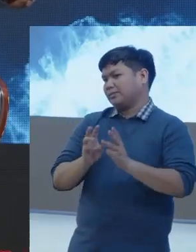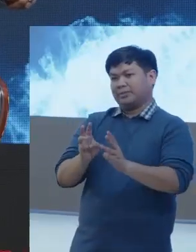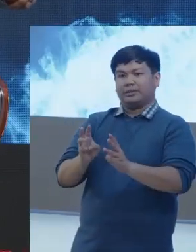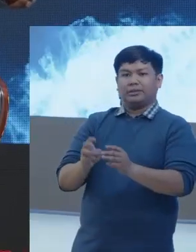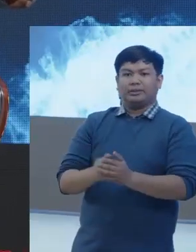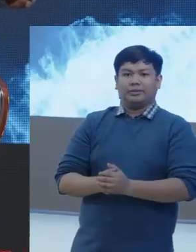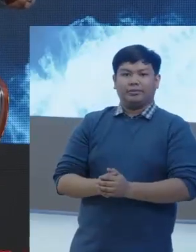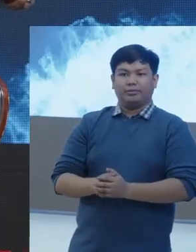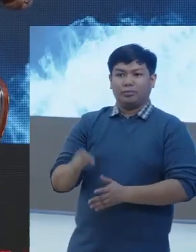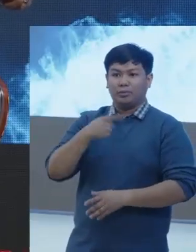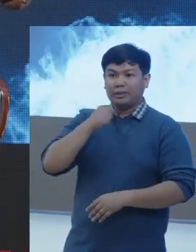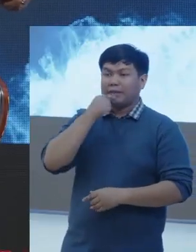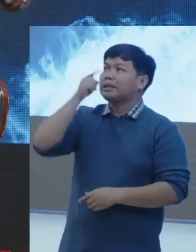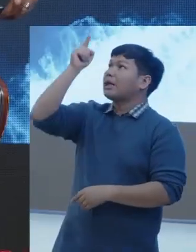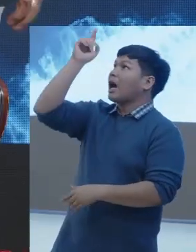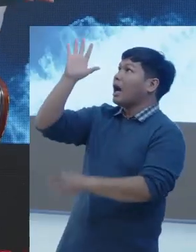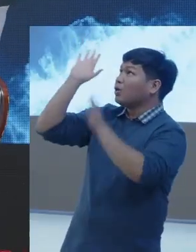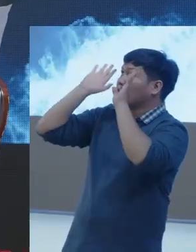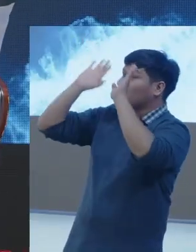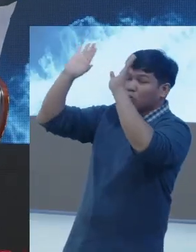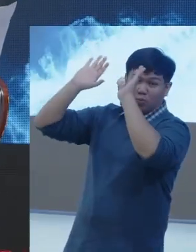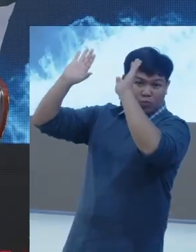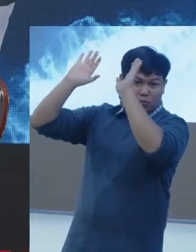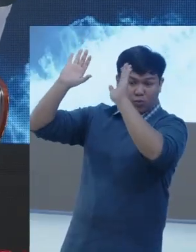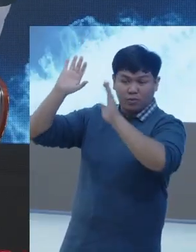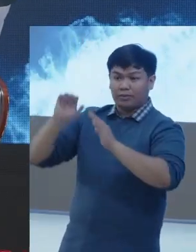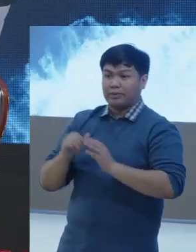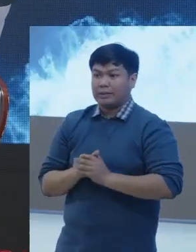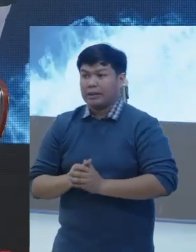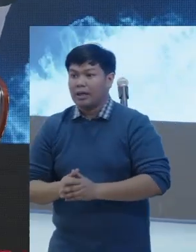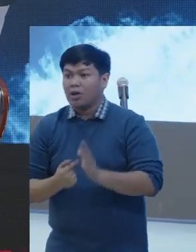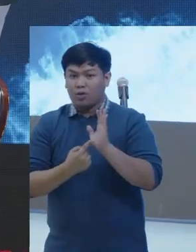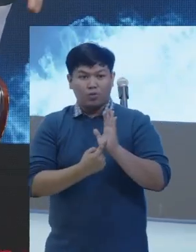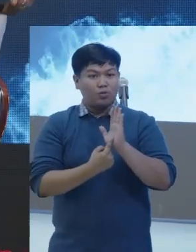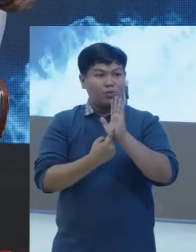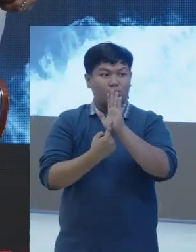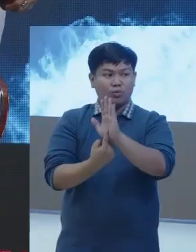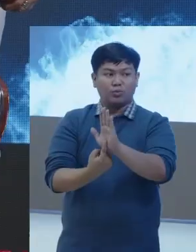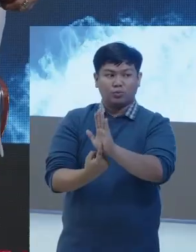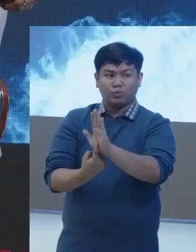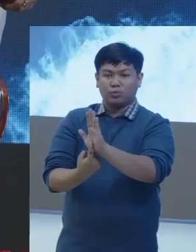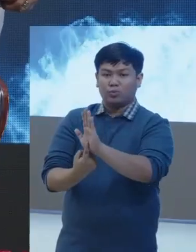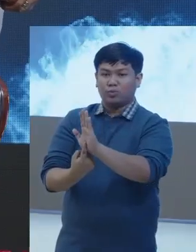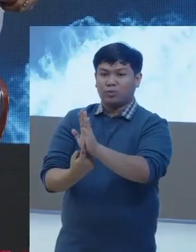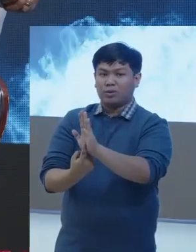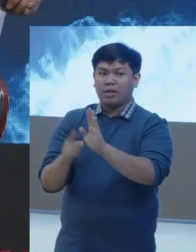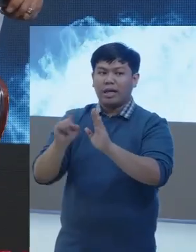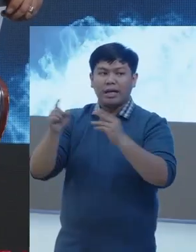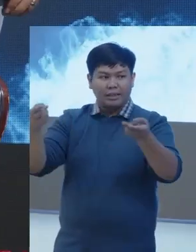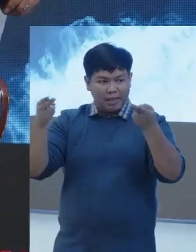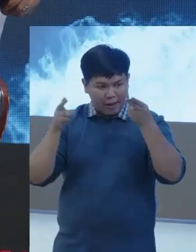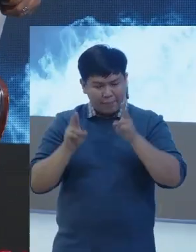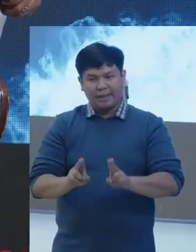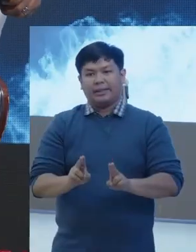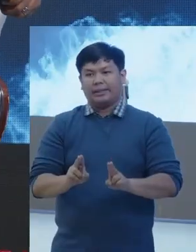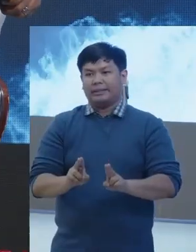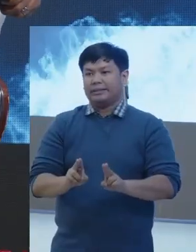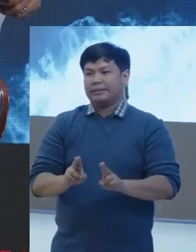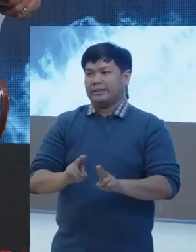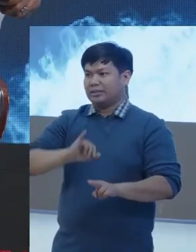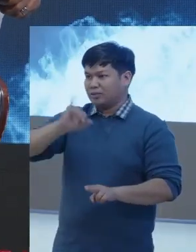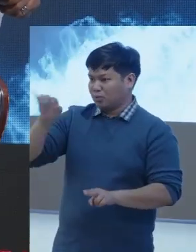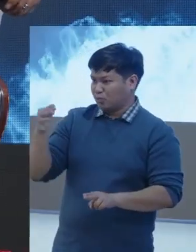kamangha-mangha, sabi natin kanina. So dito makikita natin ang mahimalang resulta ng pahayag ni Jonah.